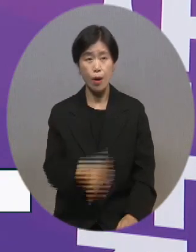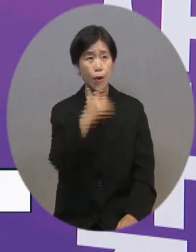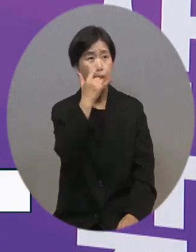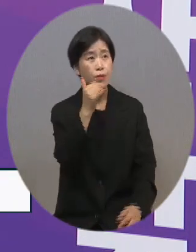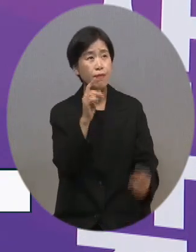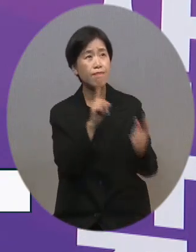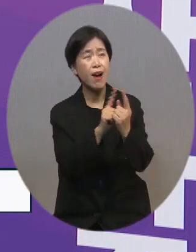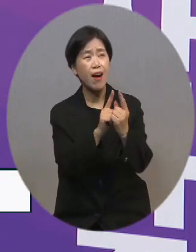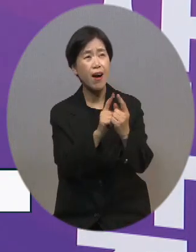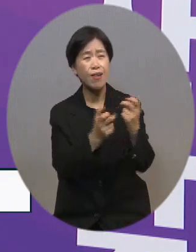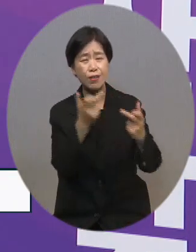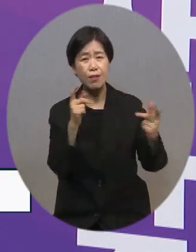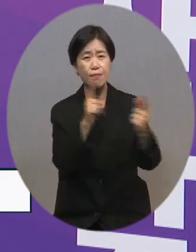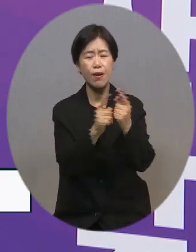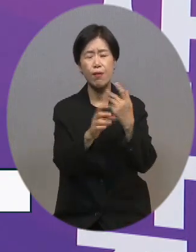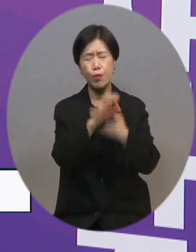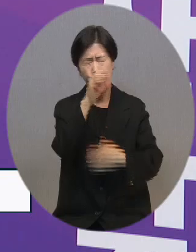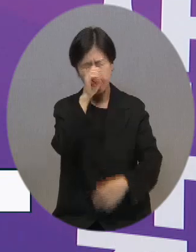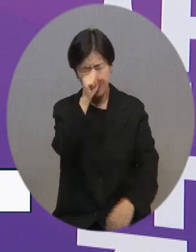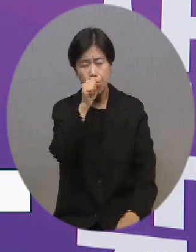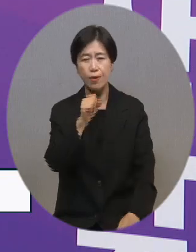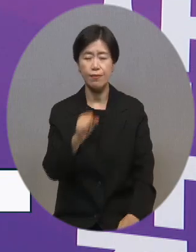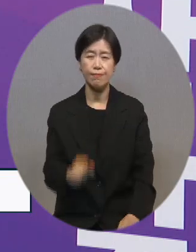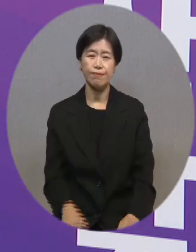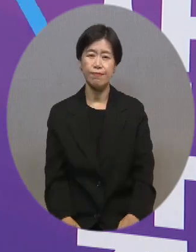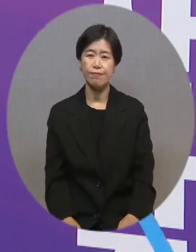부모 형제 만나는 게 한이 없죠. 원이죠. 제일.